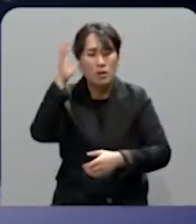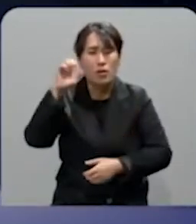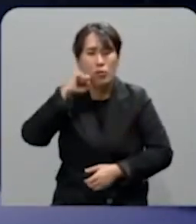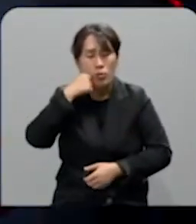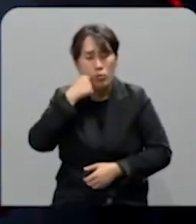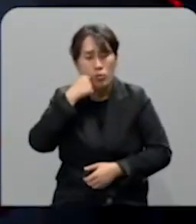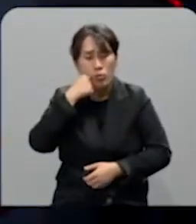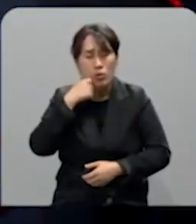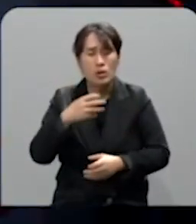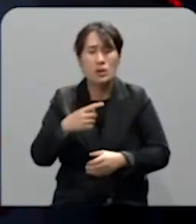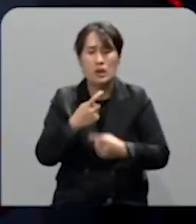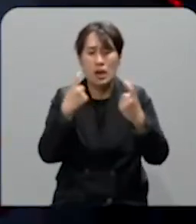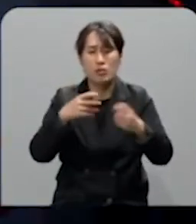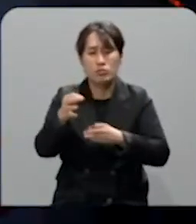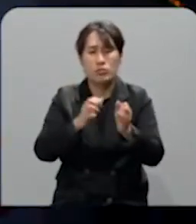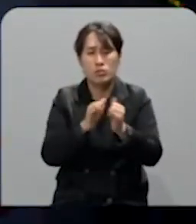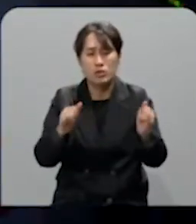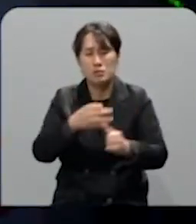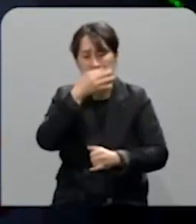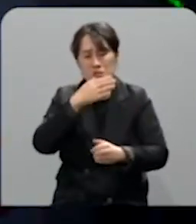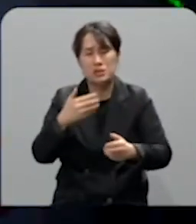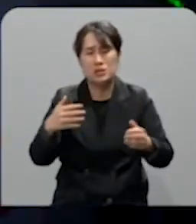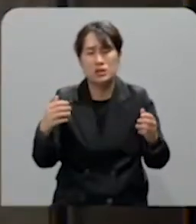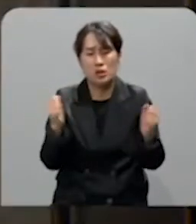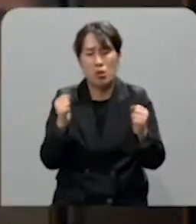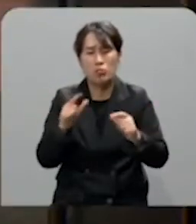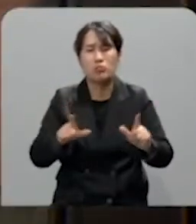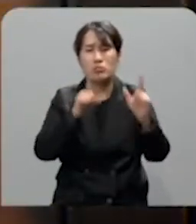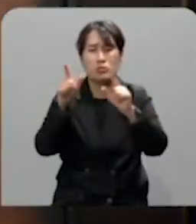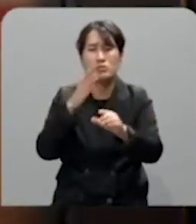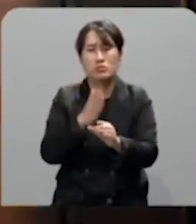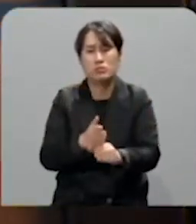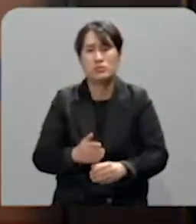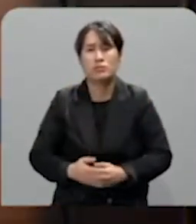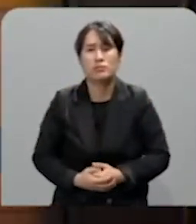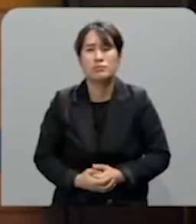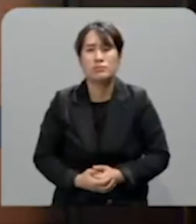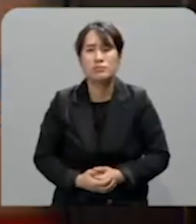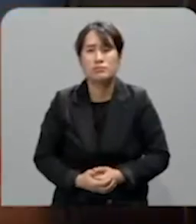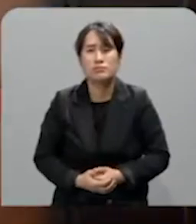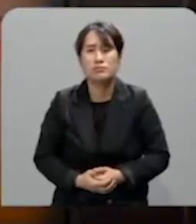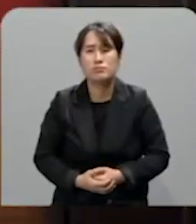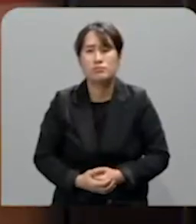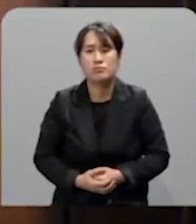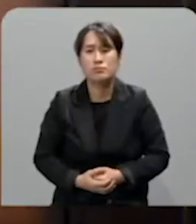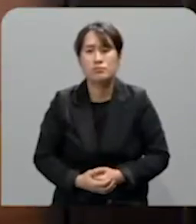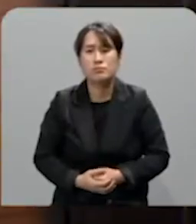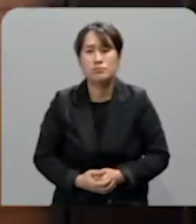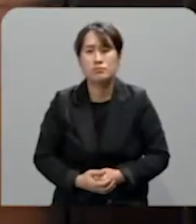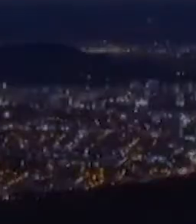어느 때보다 힘겨운 겨울을 보내고 있습니다. KBS 뉴스 송근섭입니다.